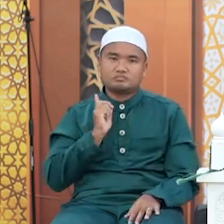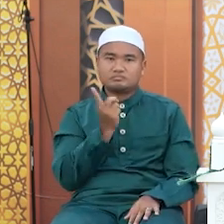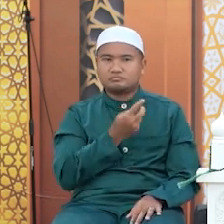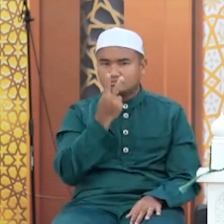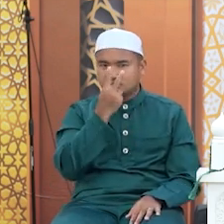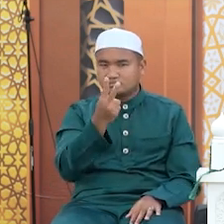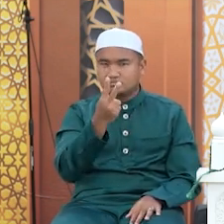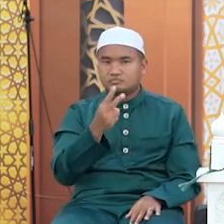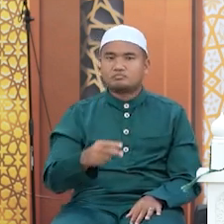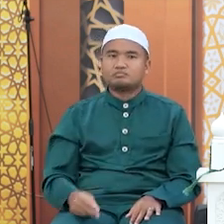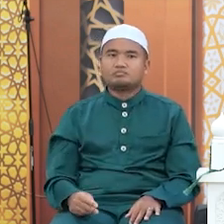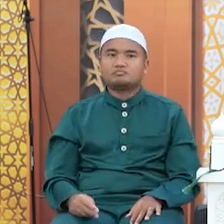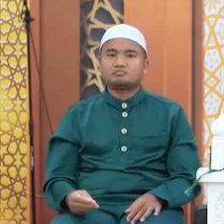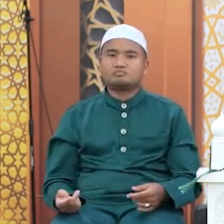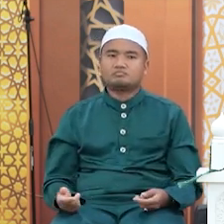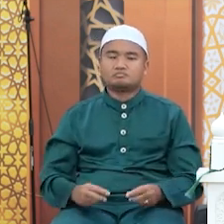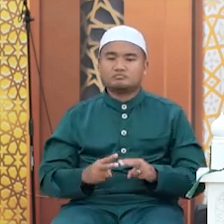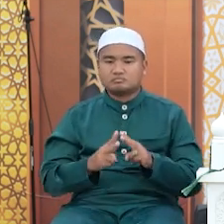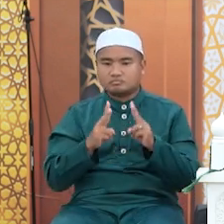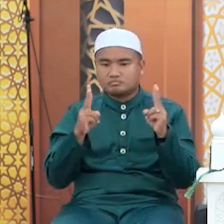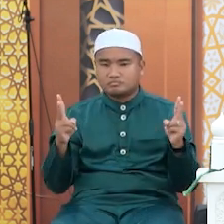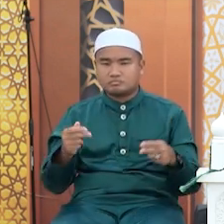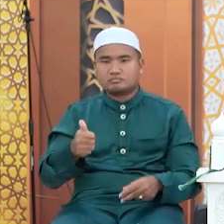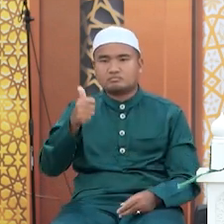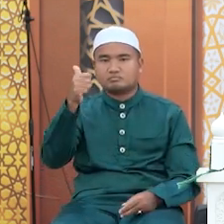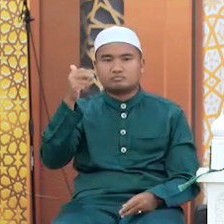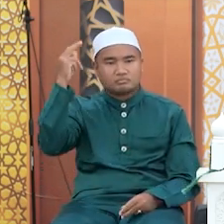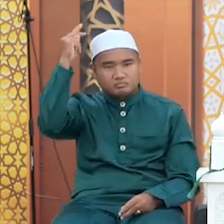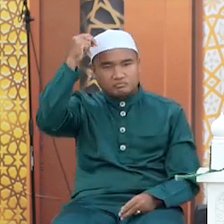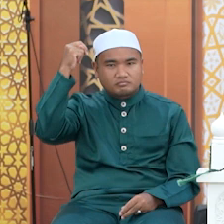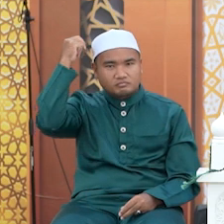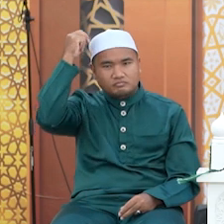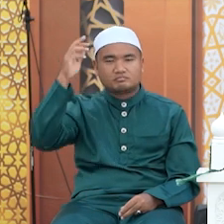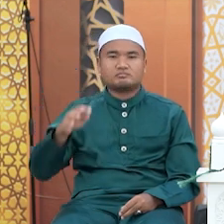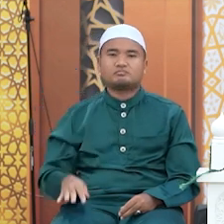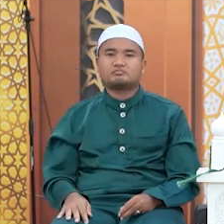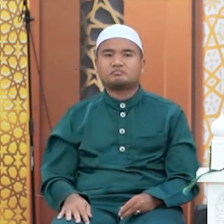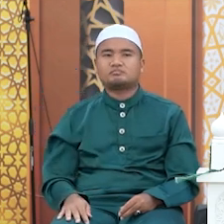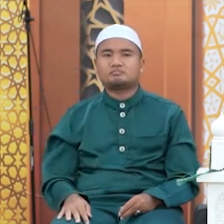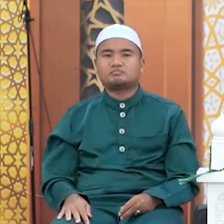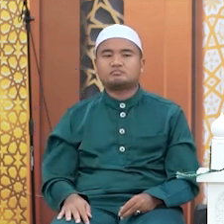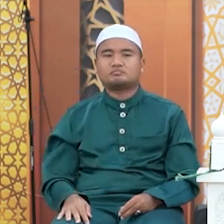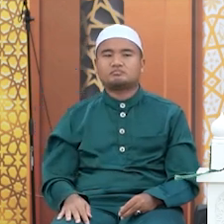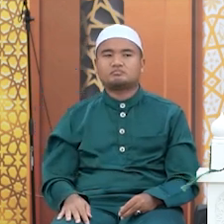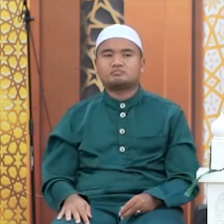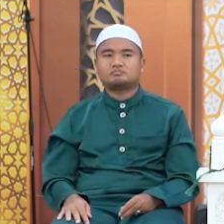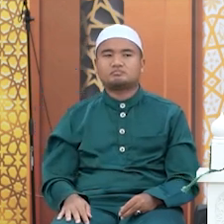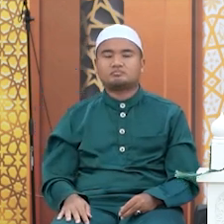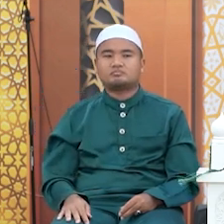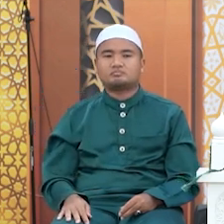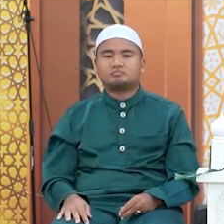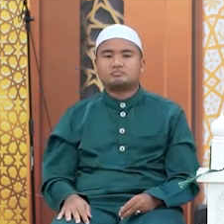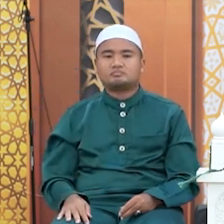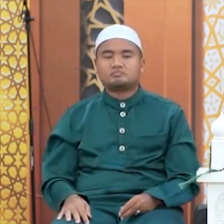hebatnya Nabi boleh balas, tapi kerana rahmat. Wa ma arsalnaka illa rahmatan lil